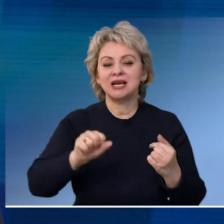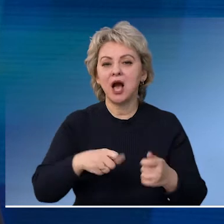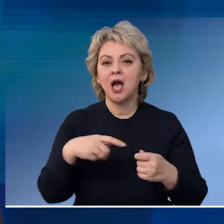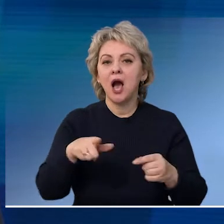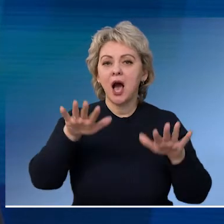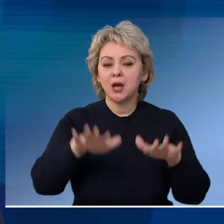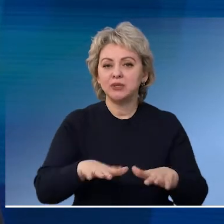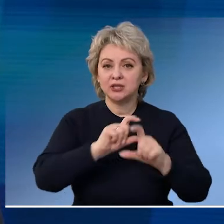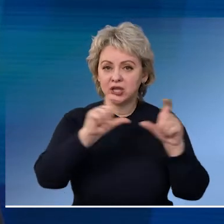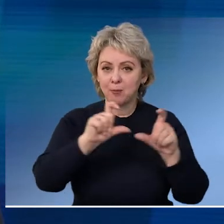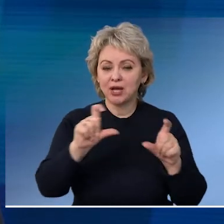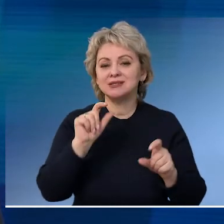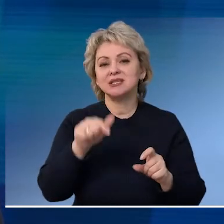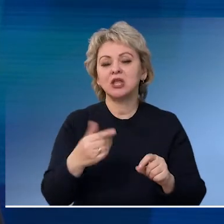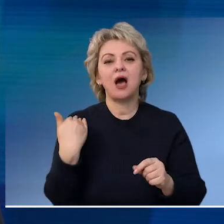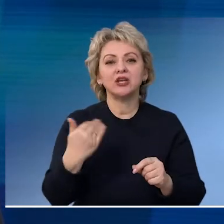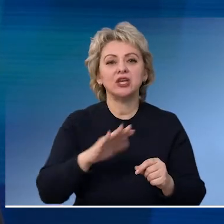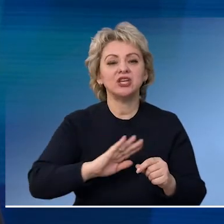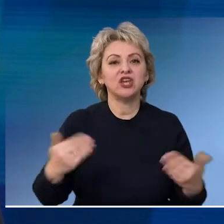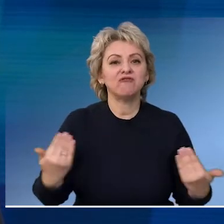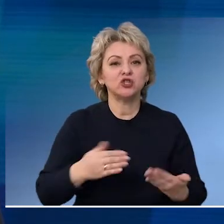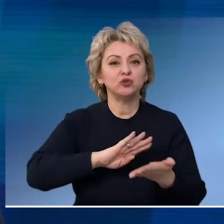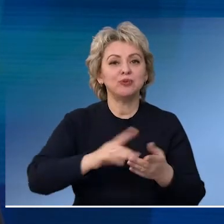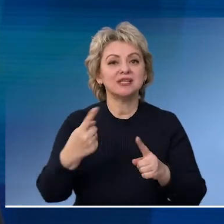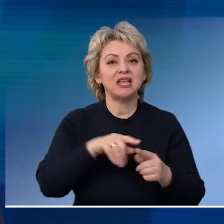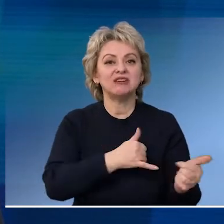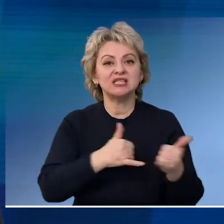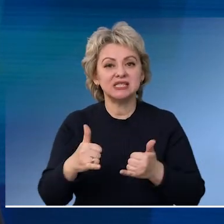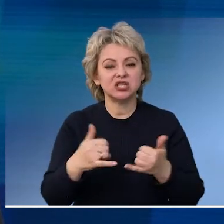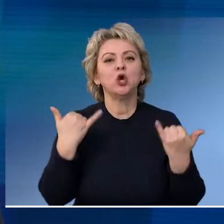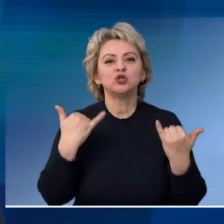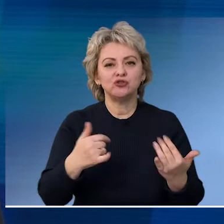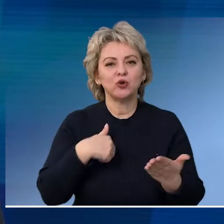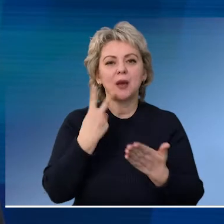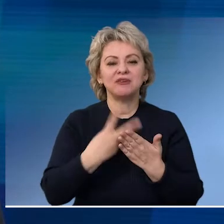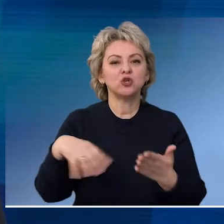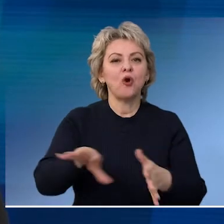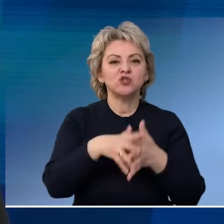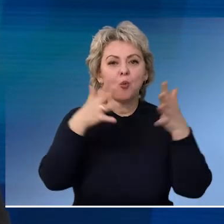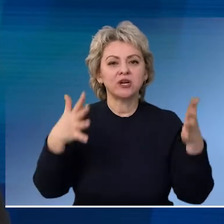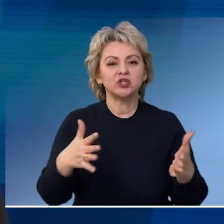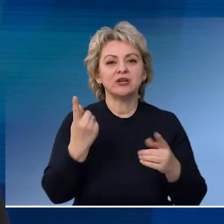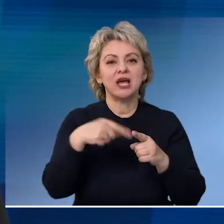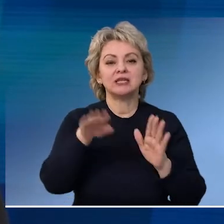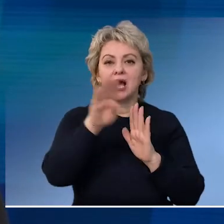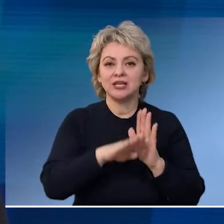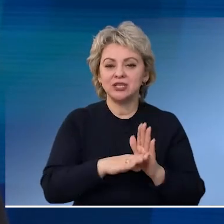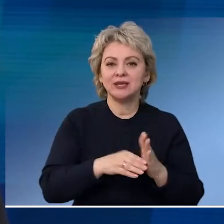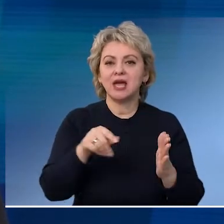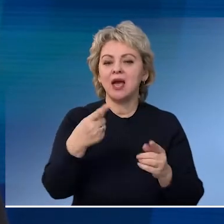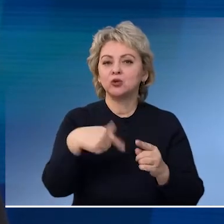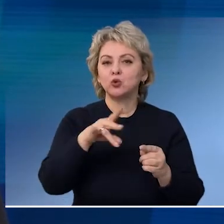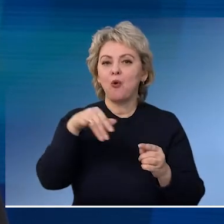объекта торговли в виде гипермаркета и супермаркета, она не выживет без этого сервиса. То есть сегодня мы видим, что все больше расширяется эта